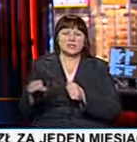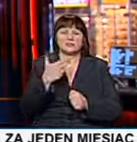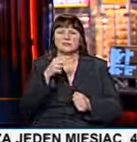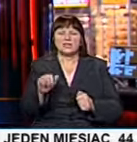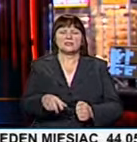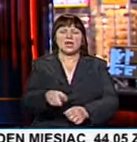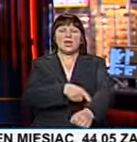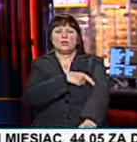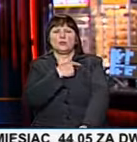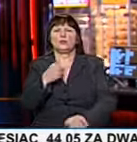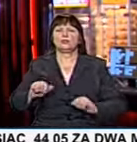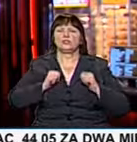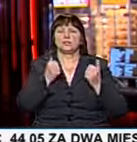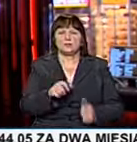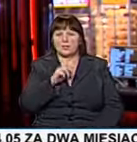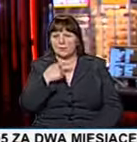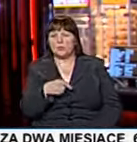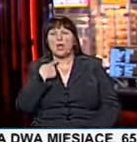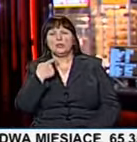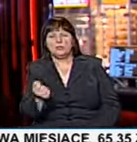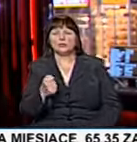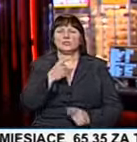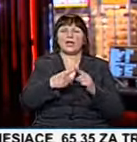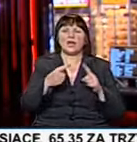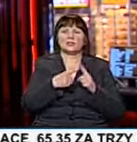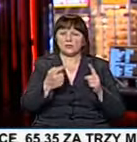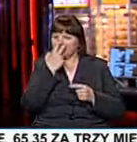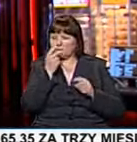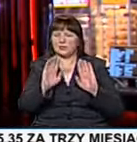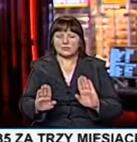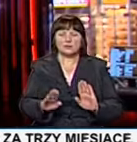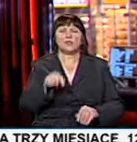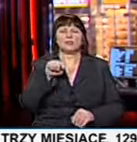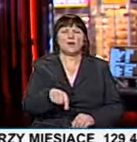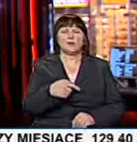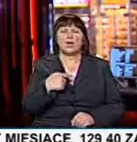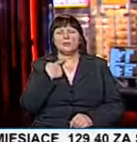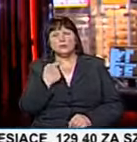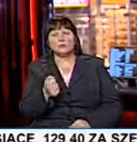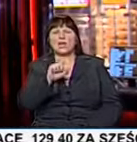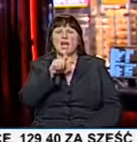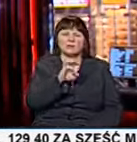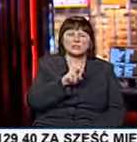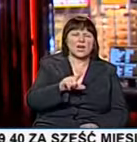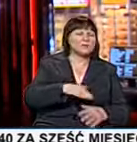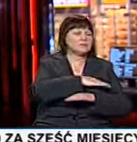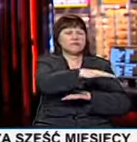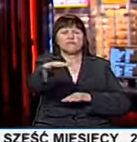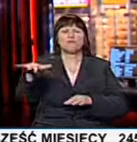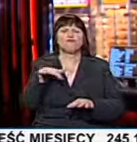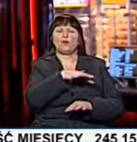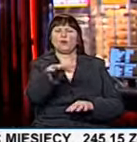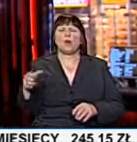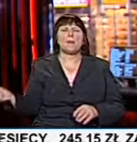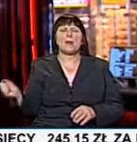długi, żeby nie był nudny, ale z drugiej strony trochę pokazuje tą nudę Australii, bo okazuje się, że to jest bezkres pustyni, w